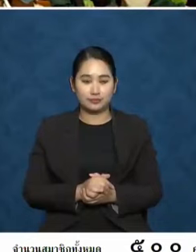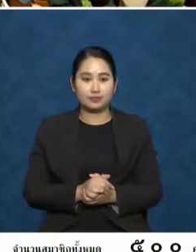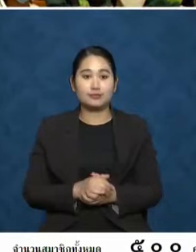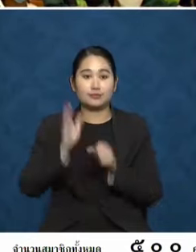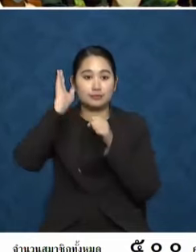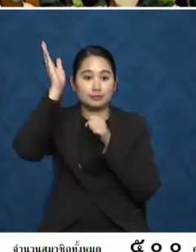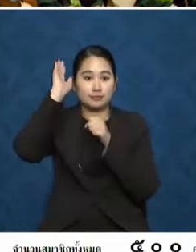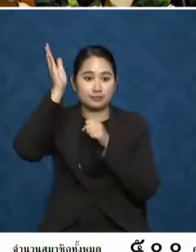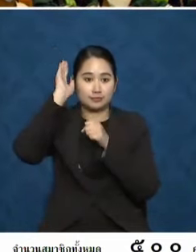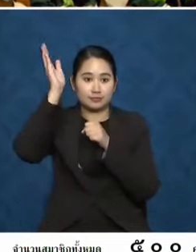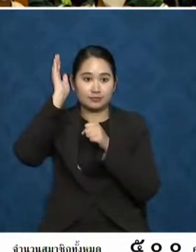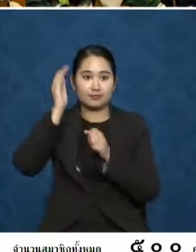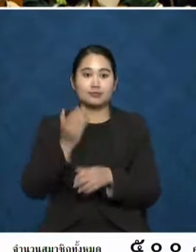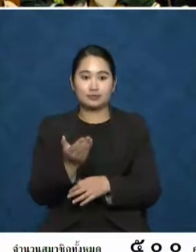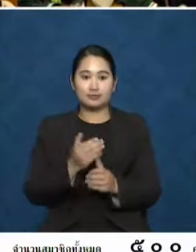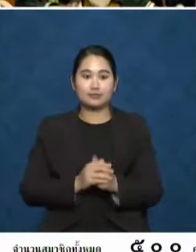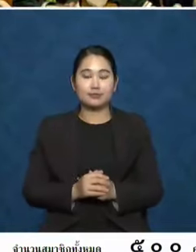พล วิบูลธนากูล